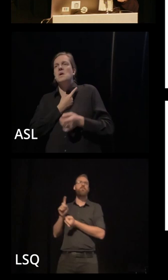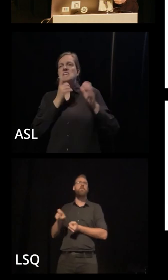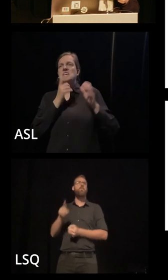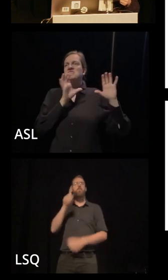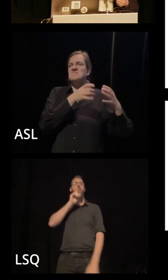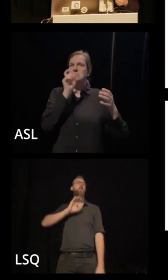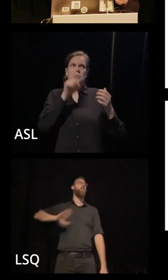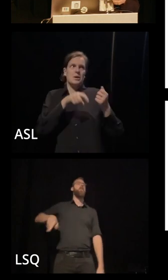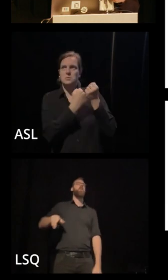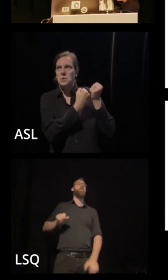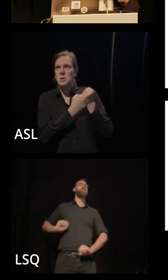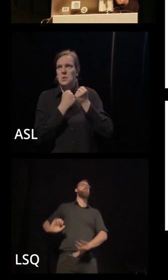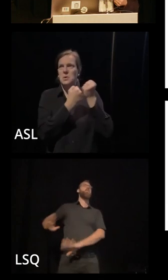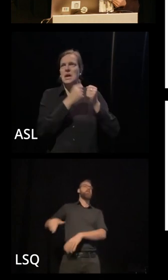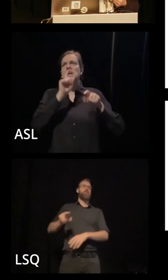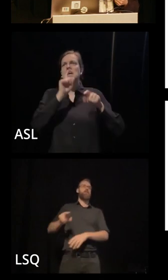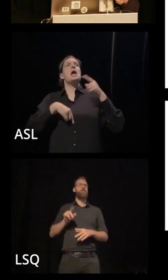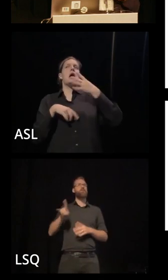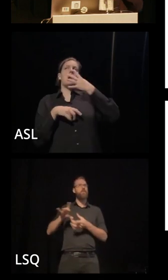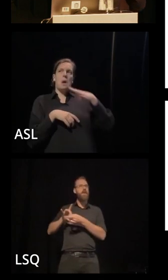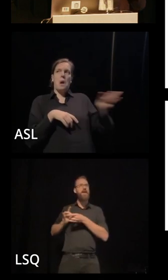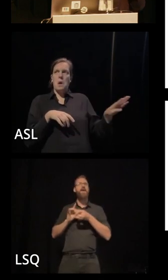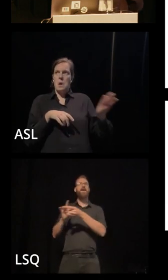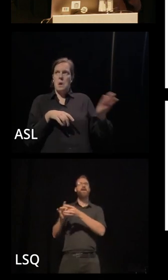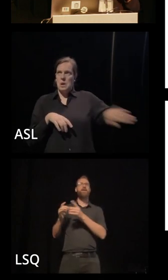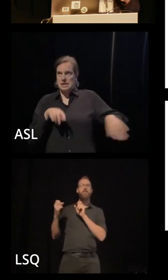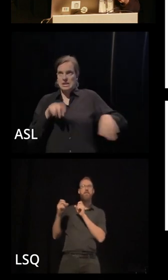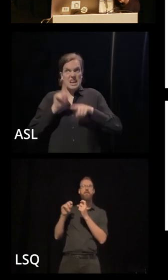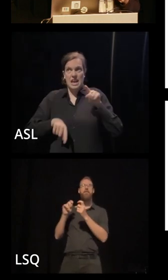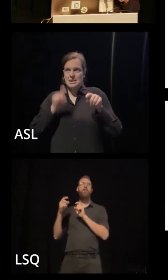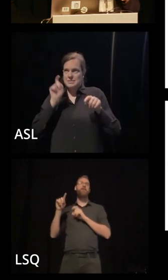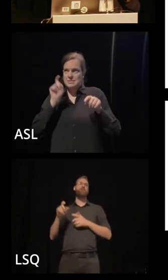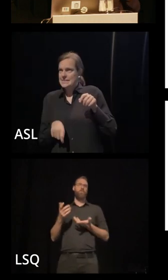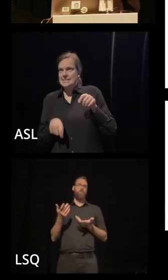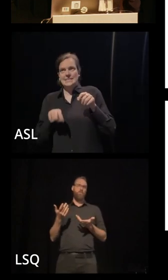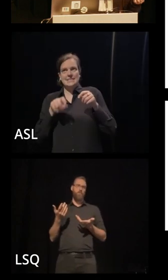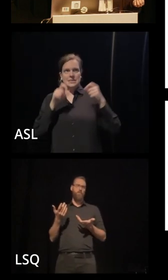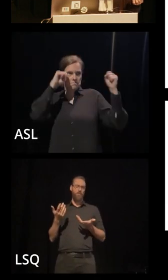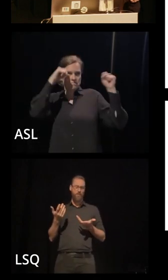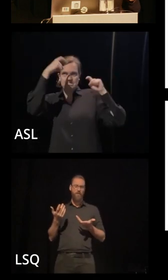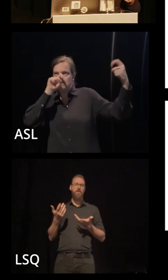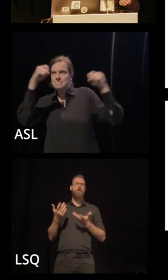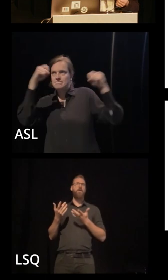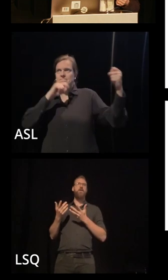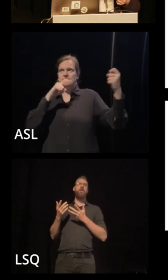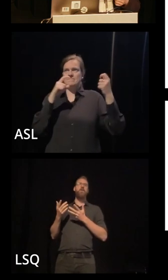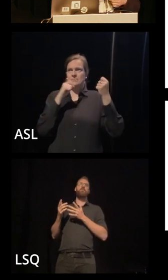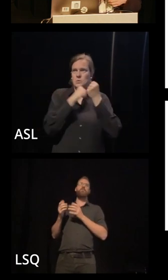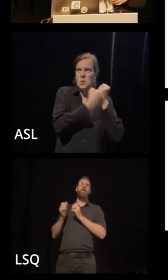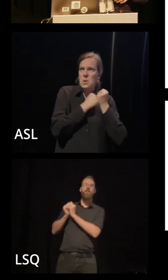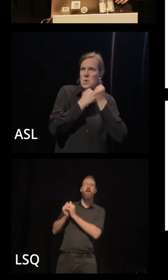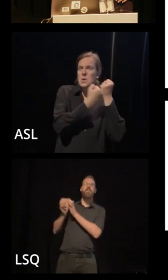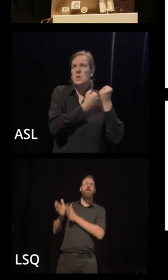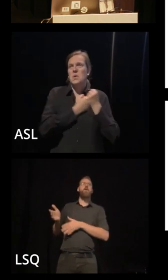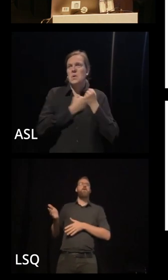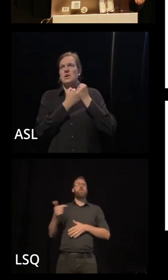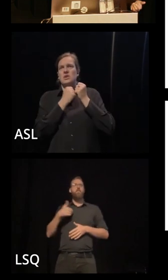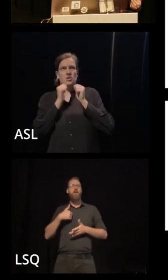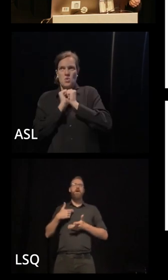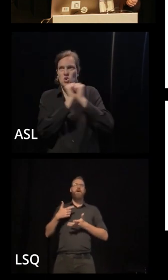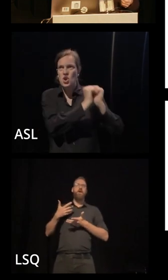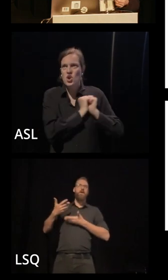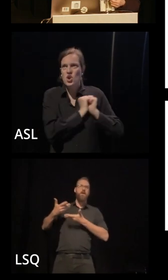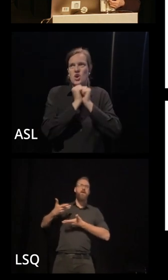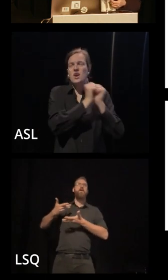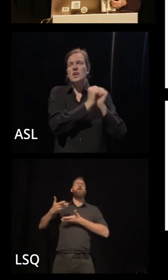instinctive. On fait partie d'eux, il y a des liens qui se créent. Ce sont ces liens-là entre les collaborateurs et moi qui se sont établis durant les